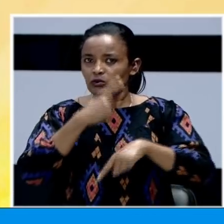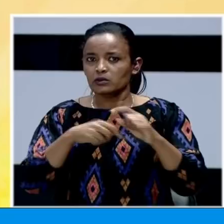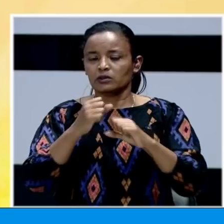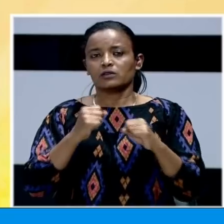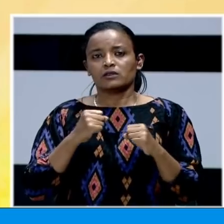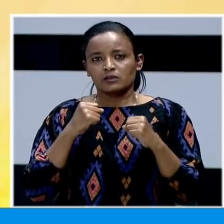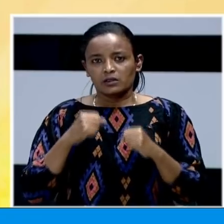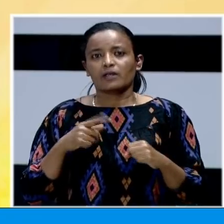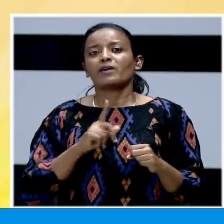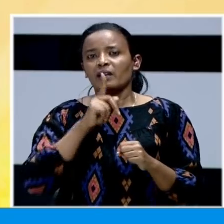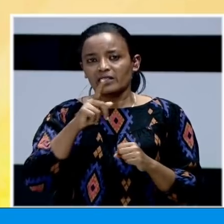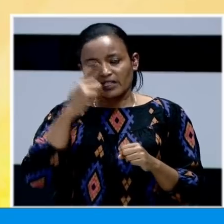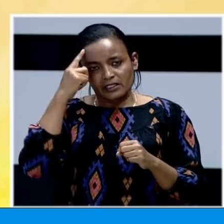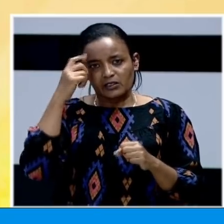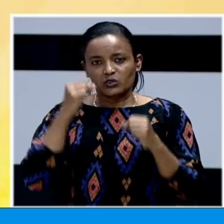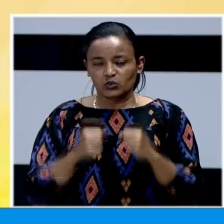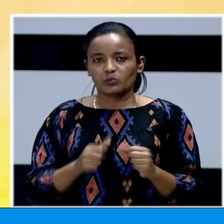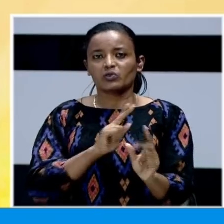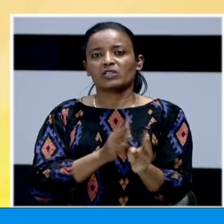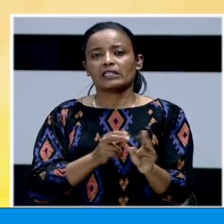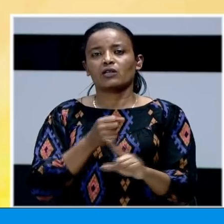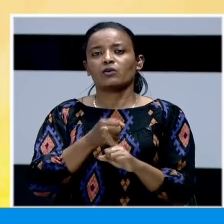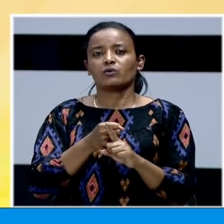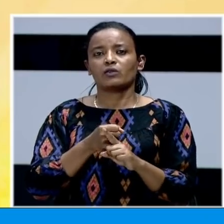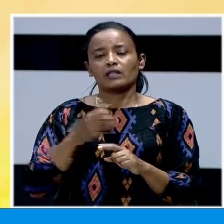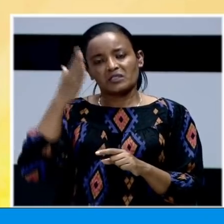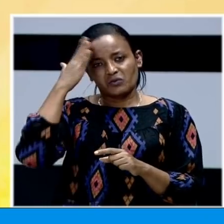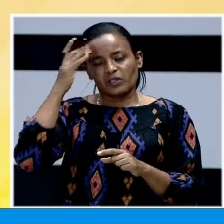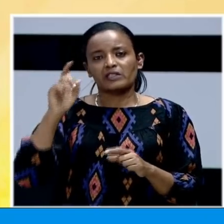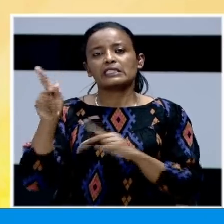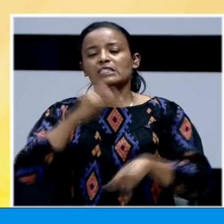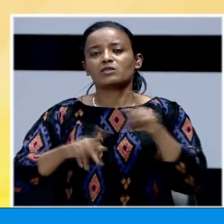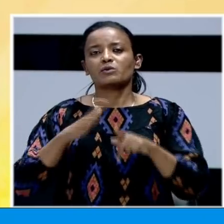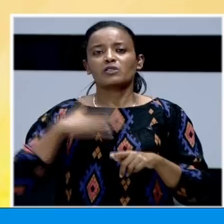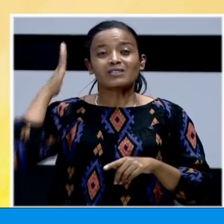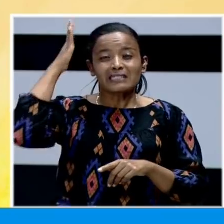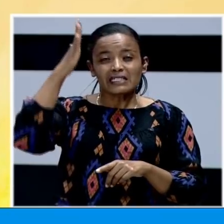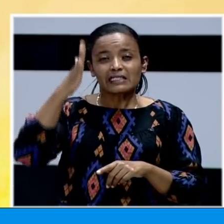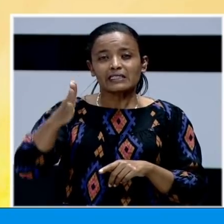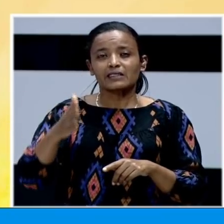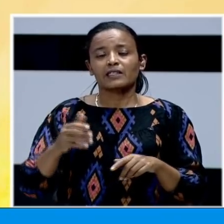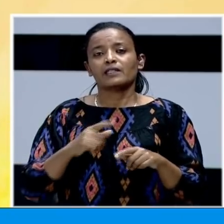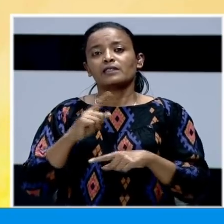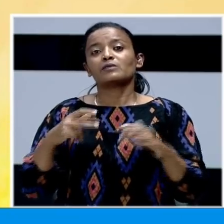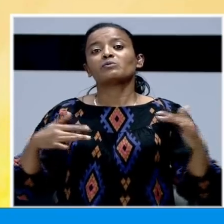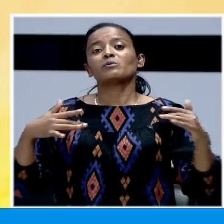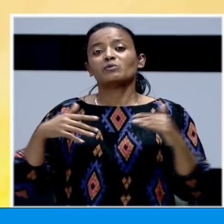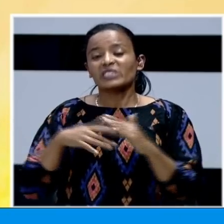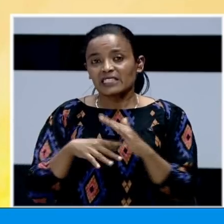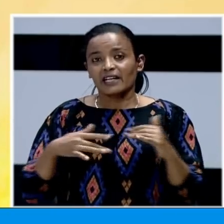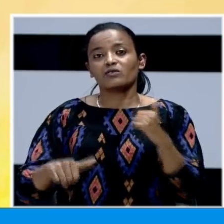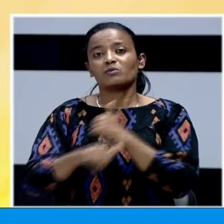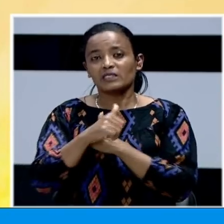ቅልጽሙን ርትዓዊ ኣተሓሳስቡን ምዃኑ ጭቡጥ ታሪኻዊ ቓልሱን ኣንዳዕድዩ ዝፈልጥ ህዝብና ነቶም ቀጻልነትን ዘይተኣደኑ መጥቃዕትታት